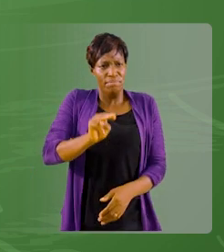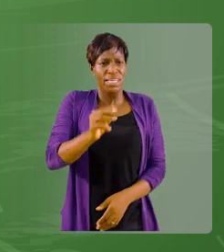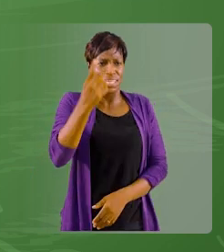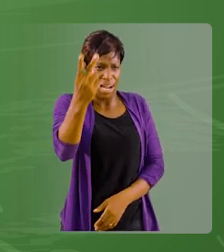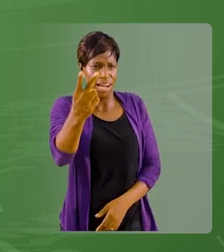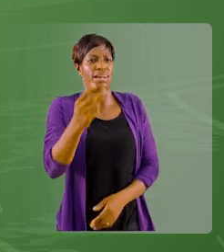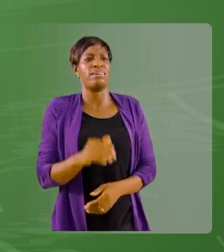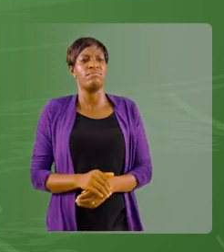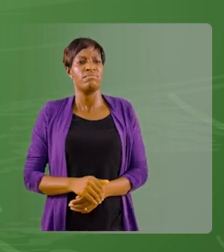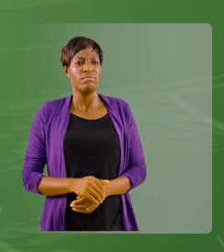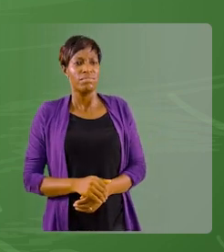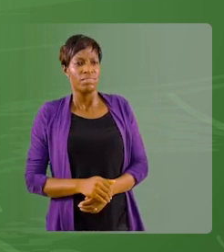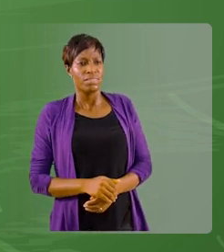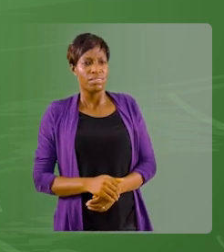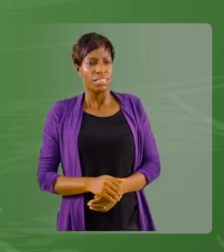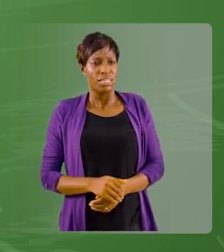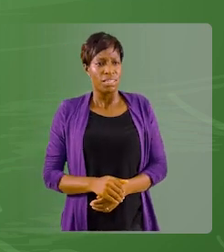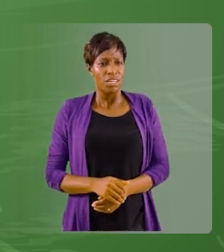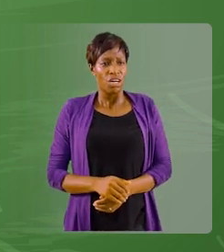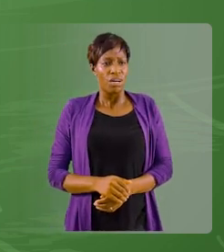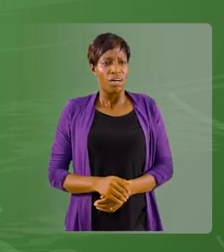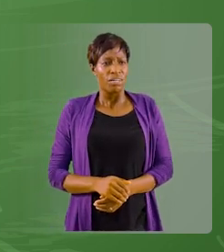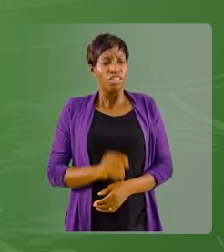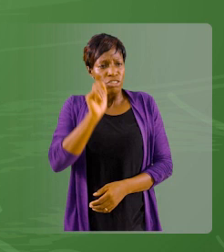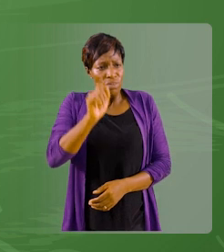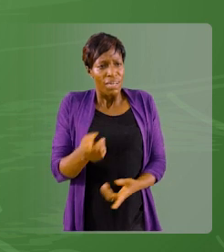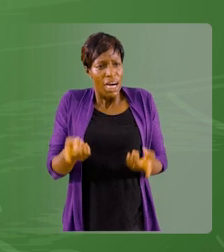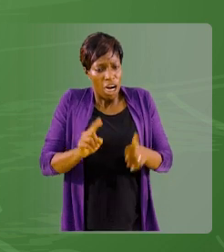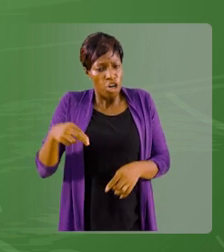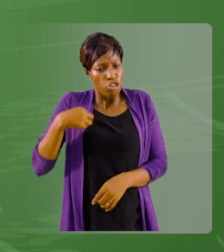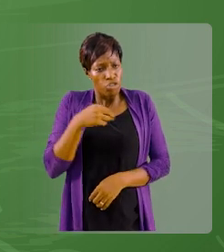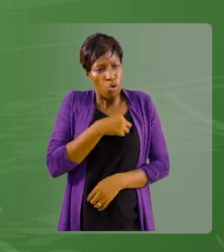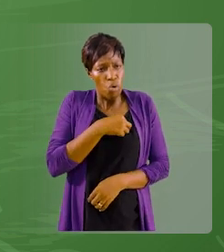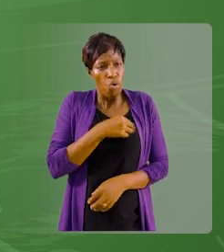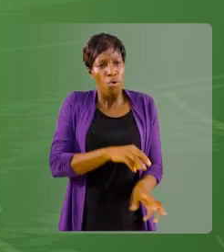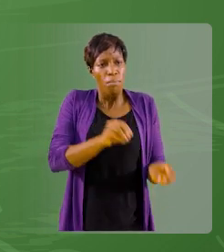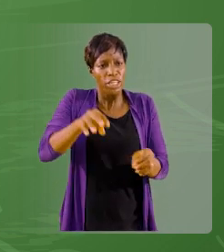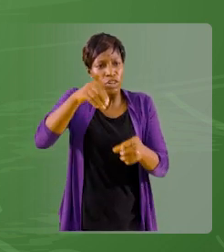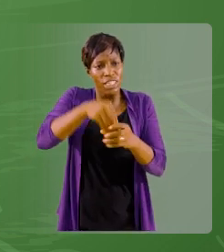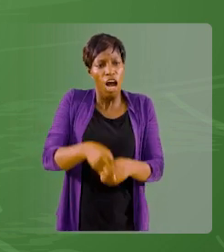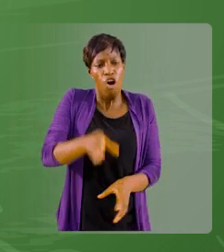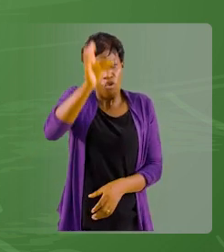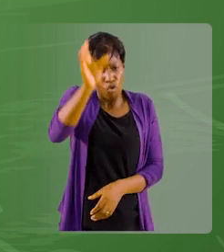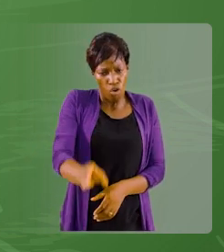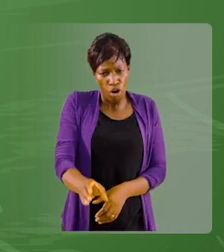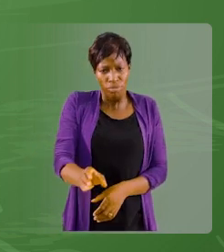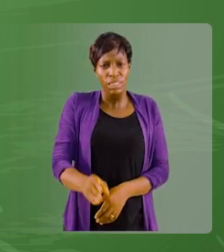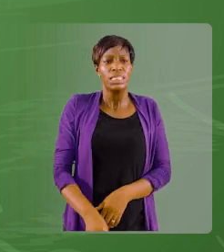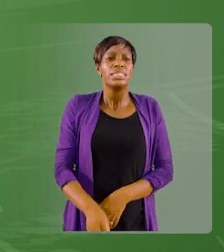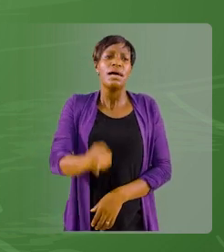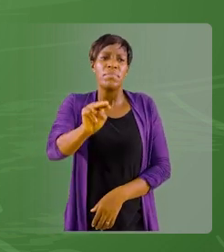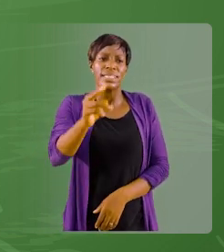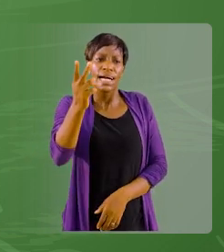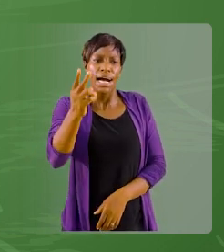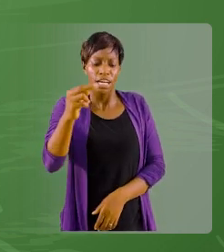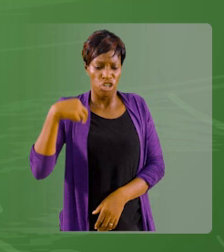Bien, donc, lorsque nous rentrons dans la colonne des mètres carrés, nous plaçons la virgule. Nous plaçons